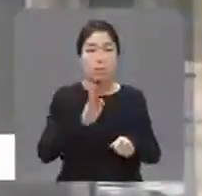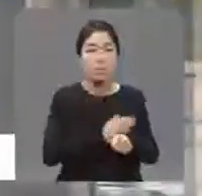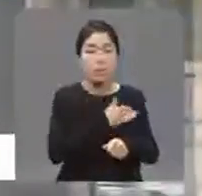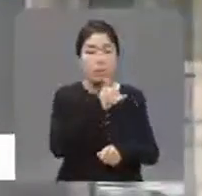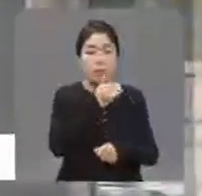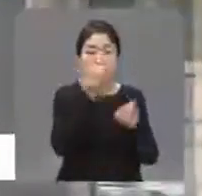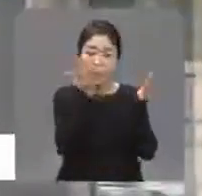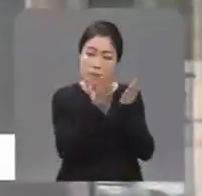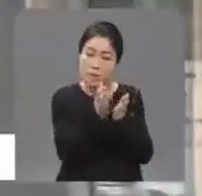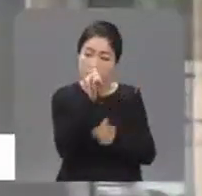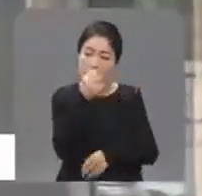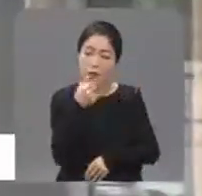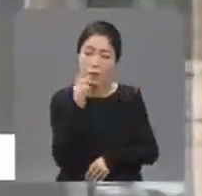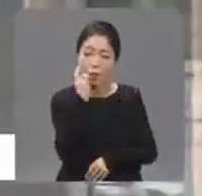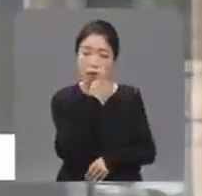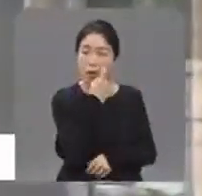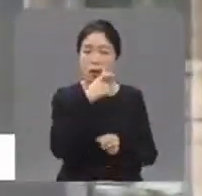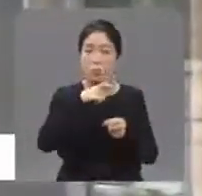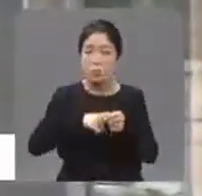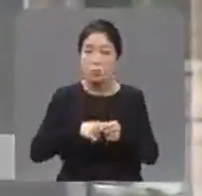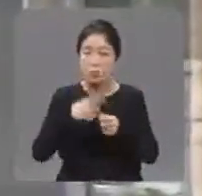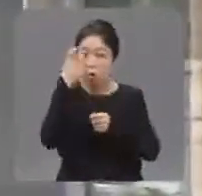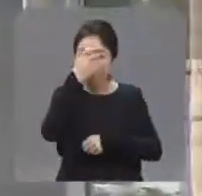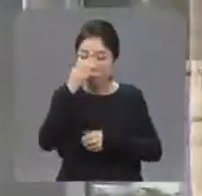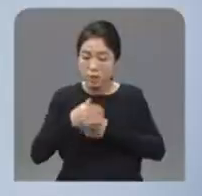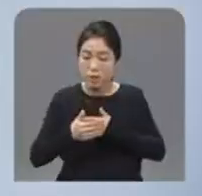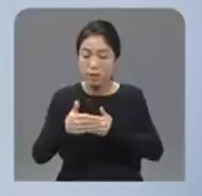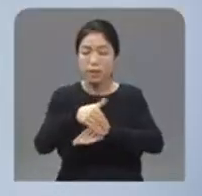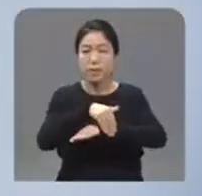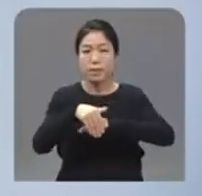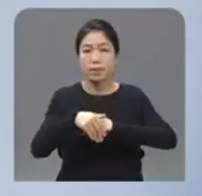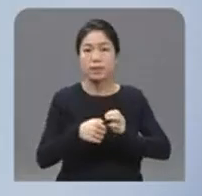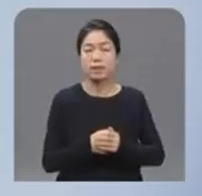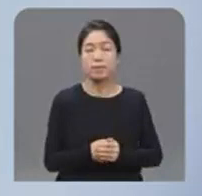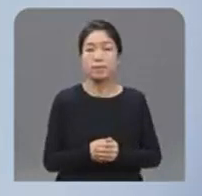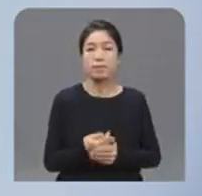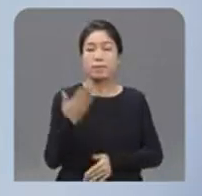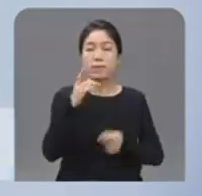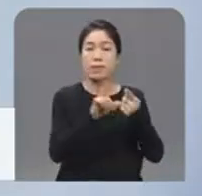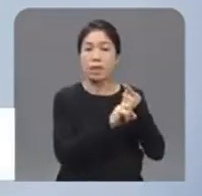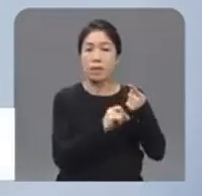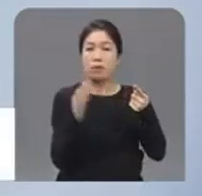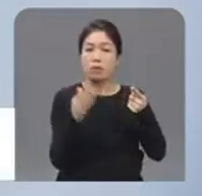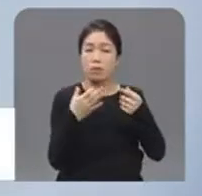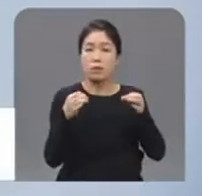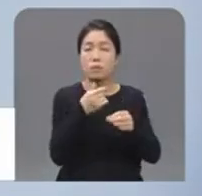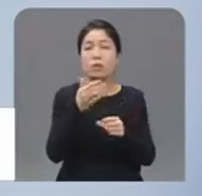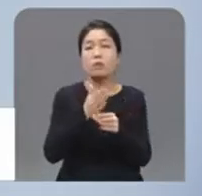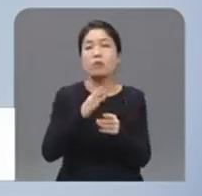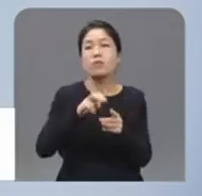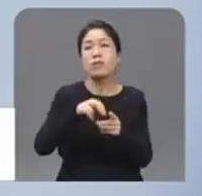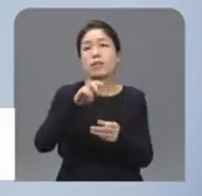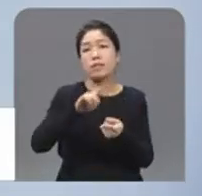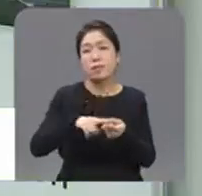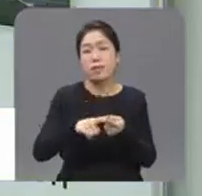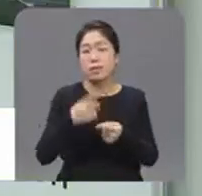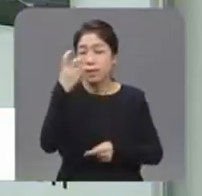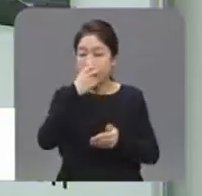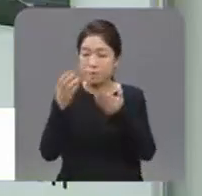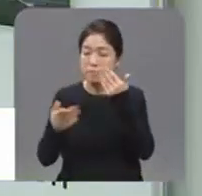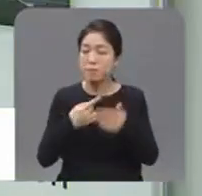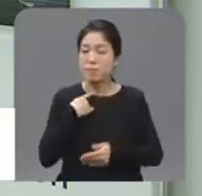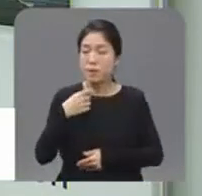등에 해당하는지 확인하기 위해 조사를 이어갈 계획입니다. 지난 1월부터 김대중 센터에 대해 감사를